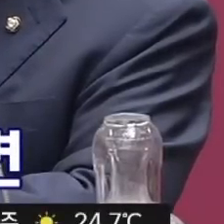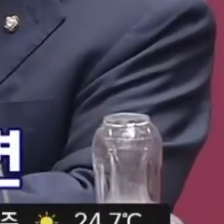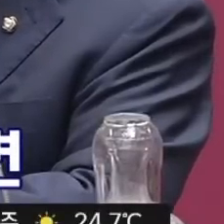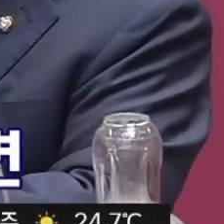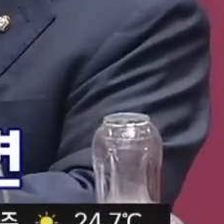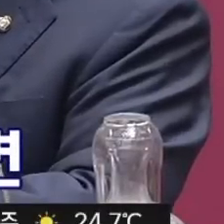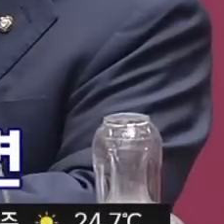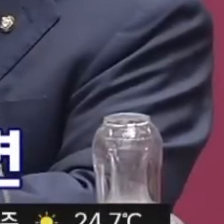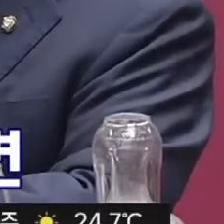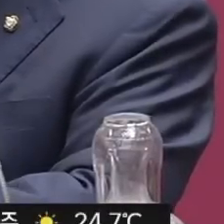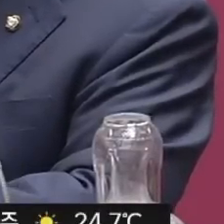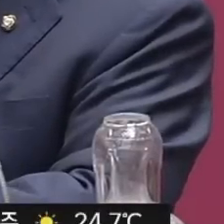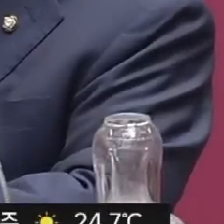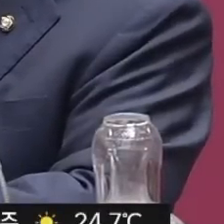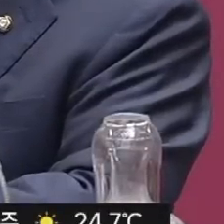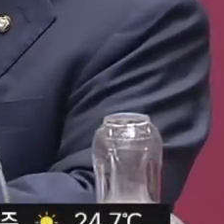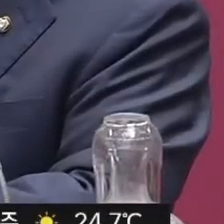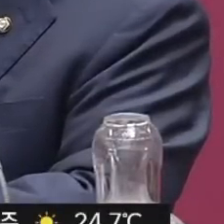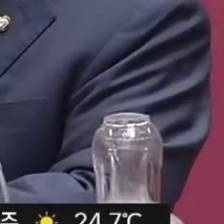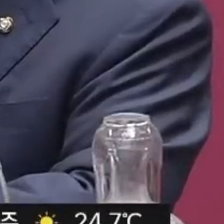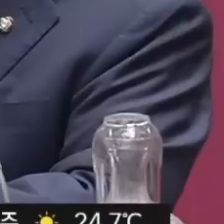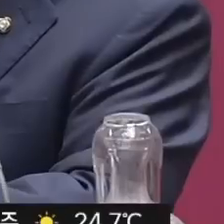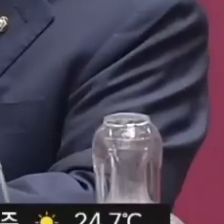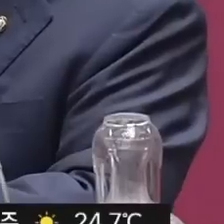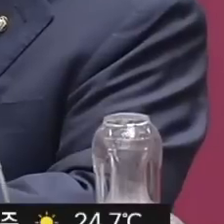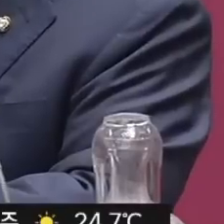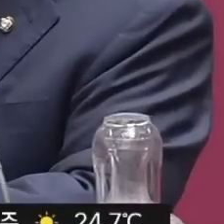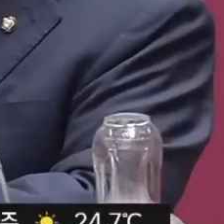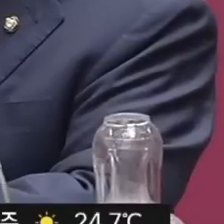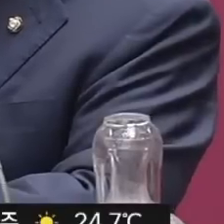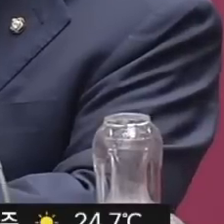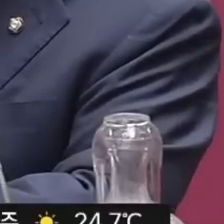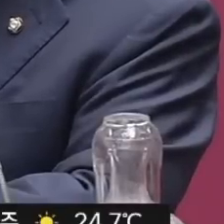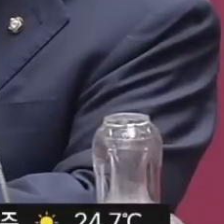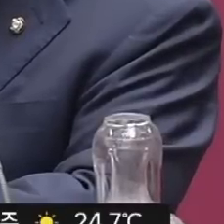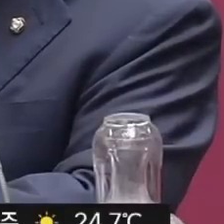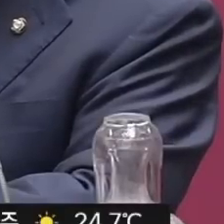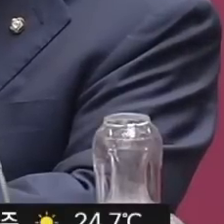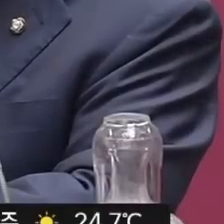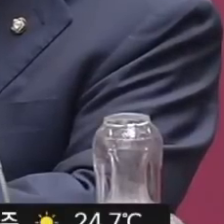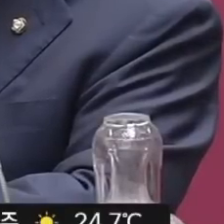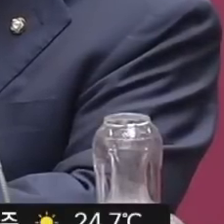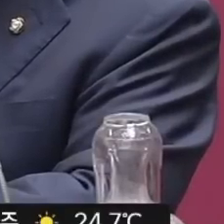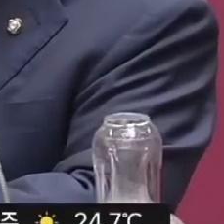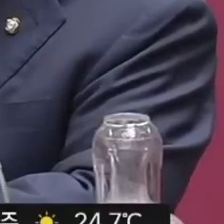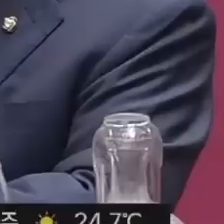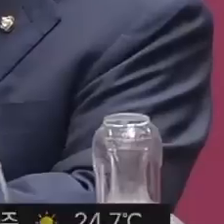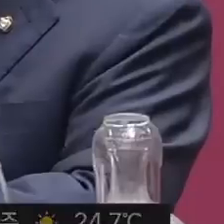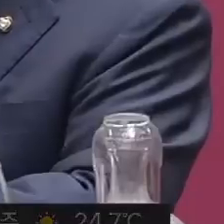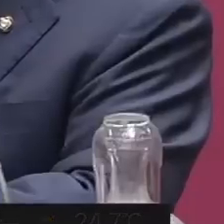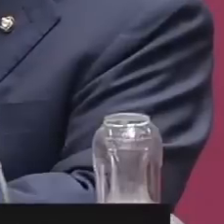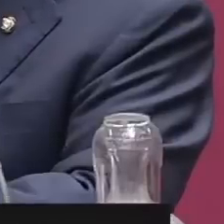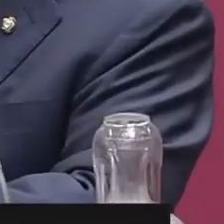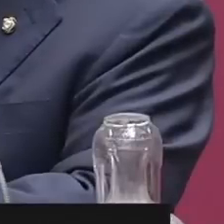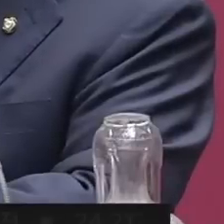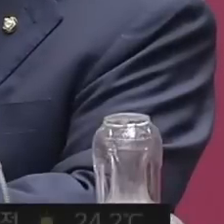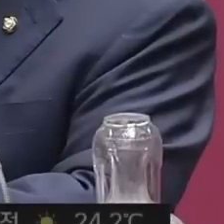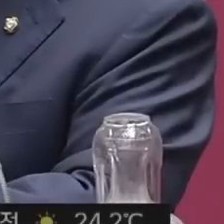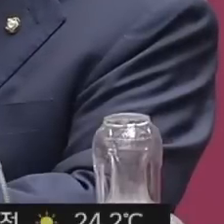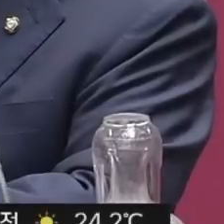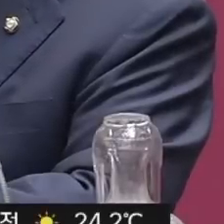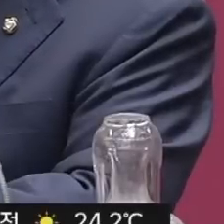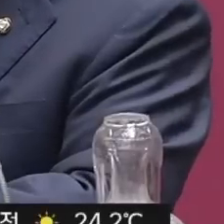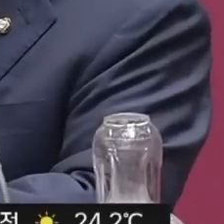헬기를 운영한다면 심히 걱정되어 8월 중순에 헬기가 내리다가 대통령의 1 가 내지 라 가 나무의 부 다쳐서